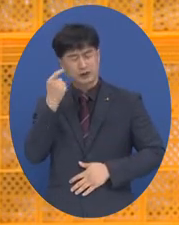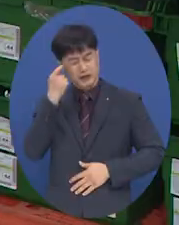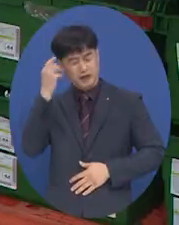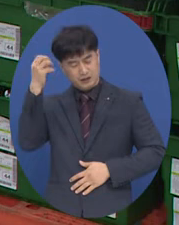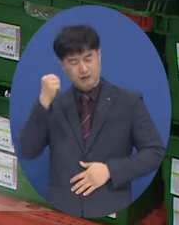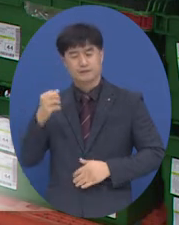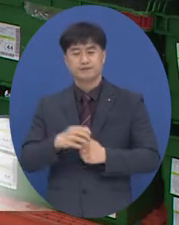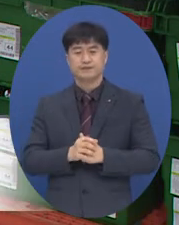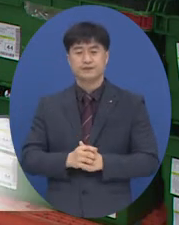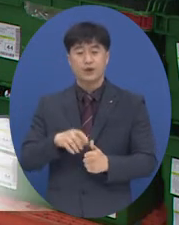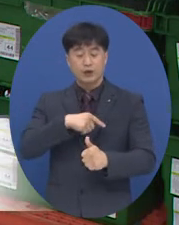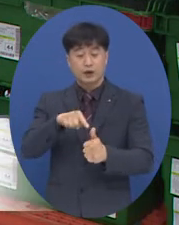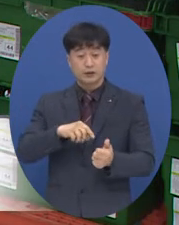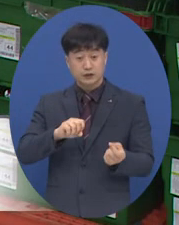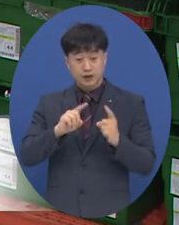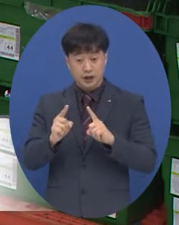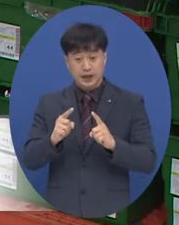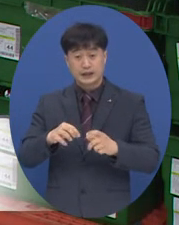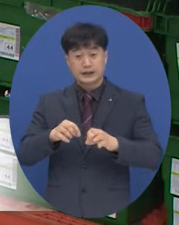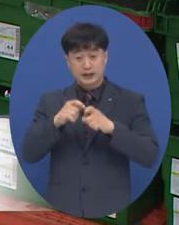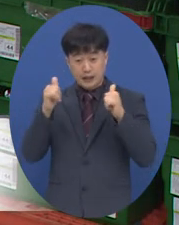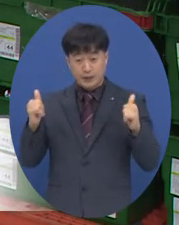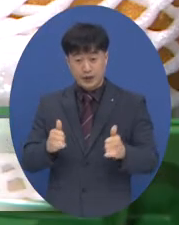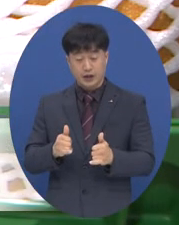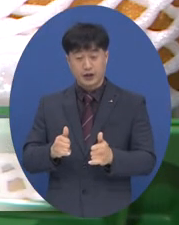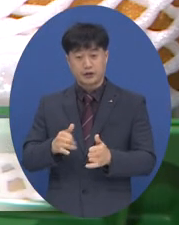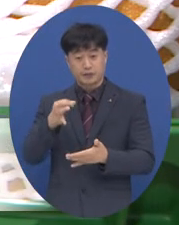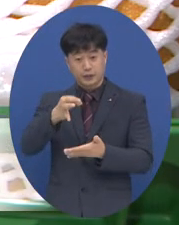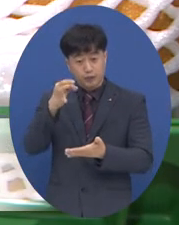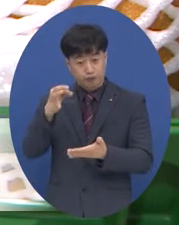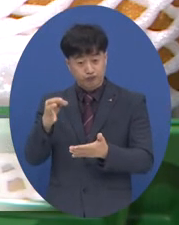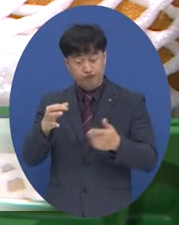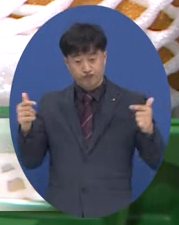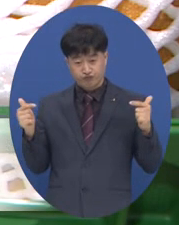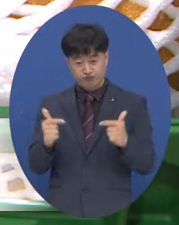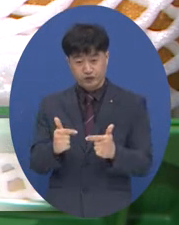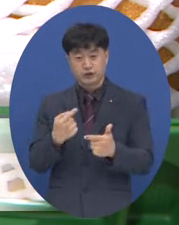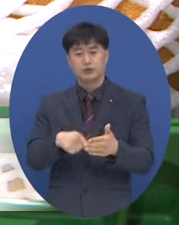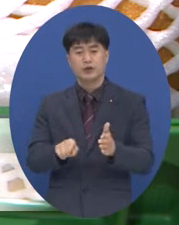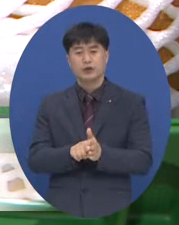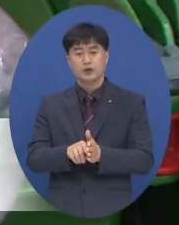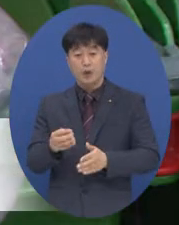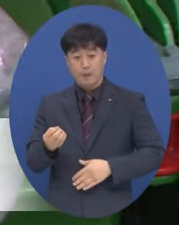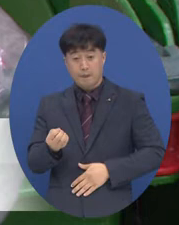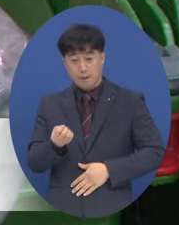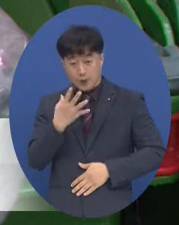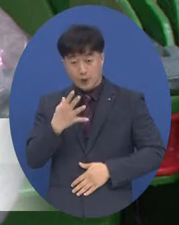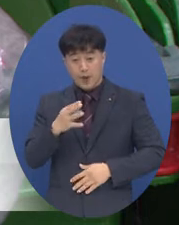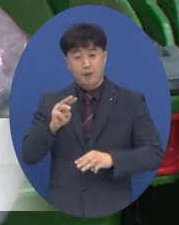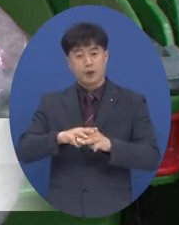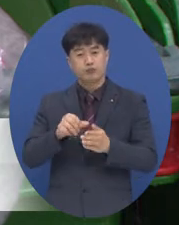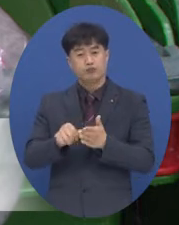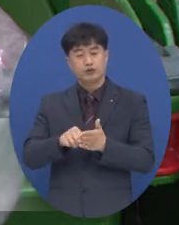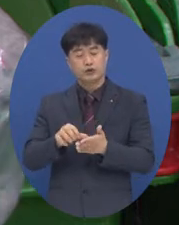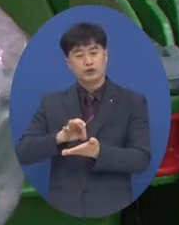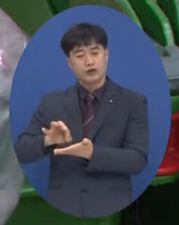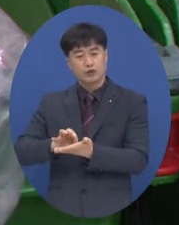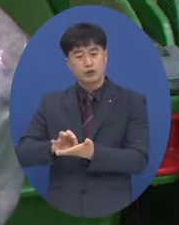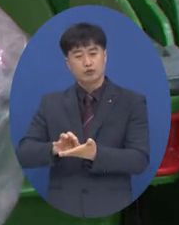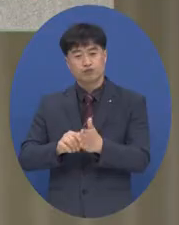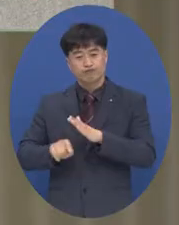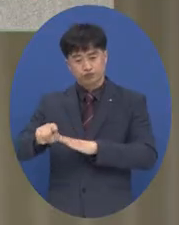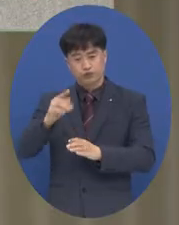그러잖아요. 환경을 살리면서 사회적 비용도 줄이기 위해 경기도는 친환경 못난이 농산물 활용에 앞장서고